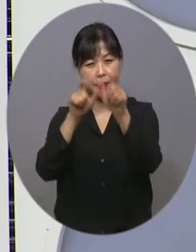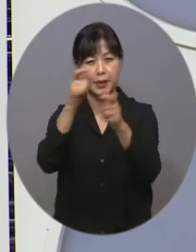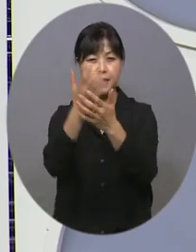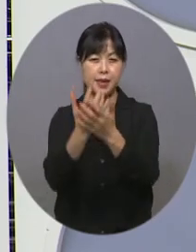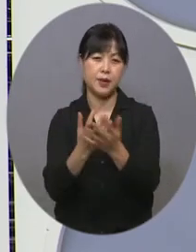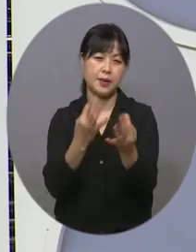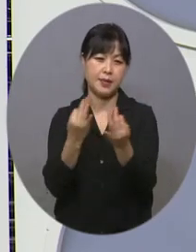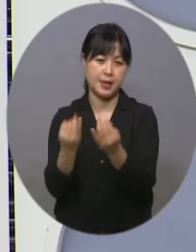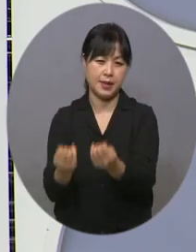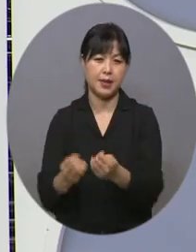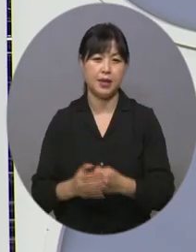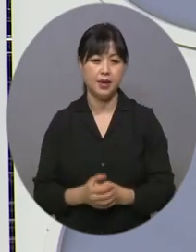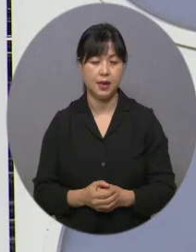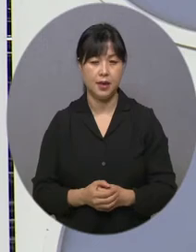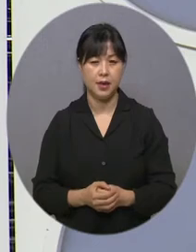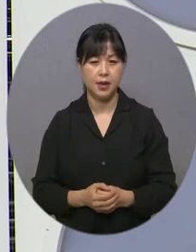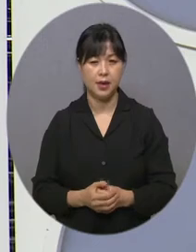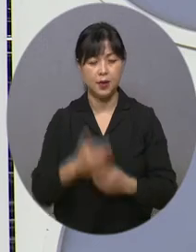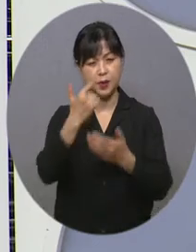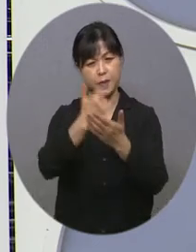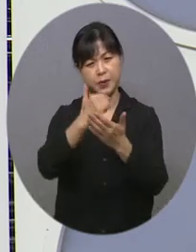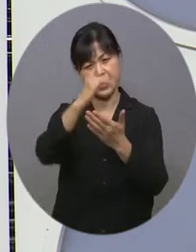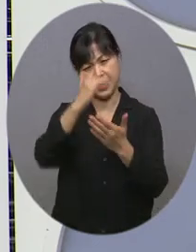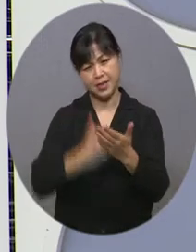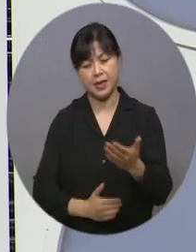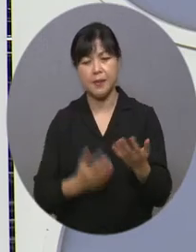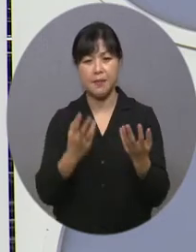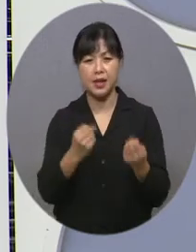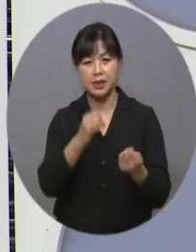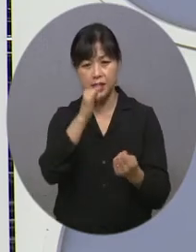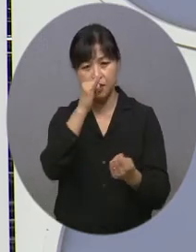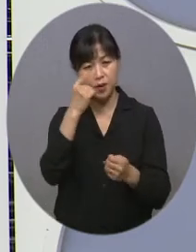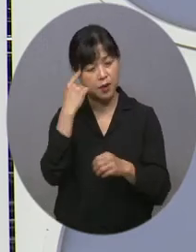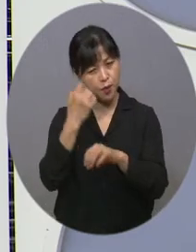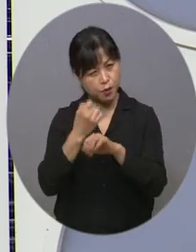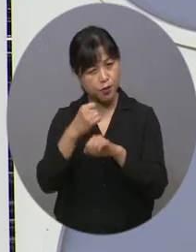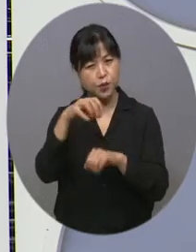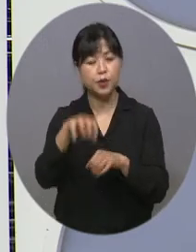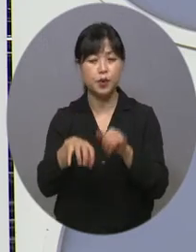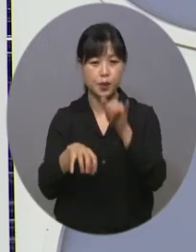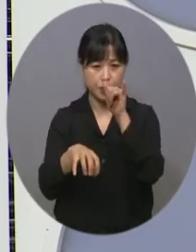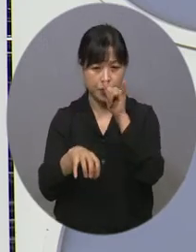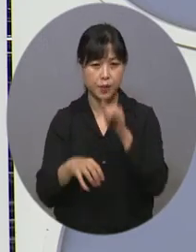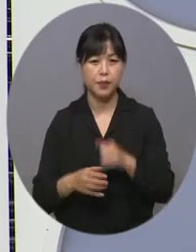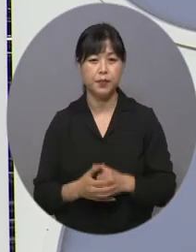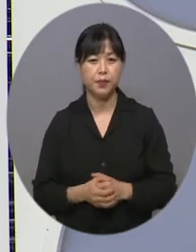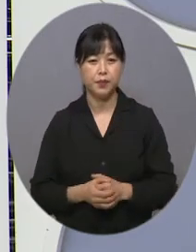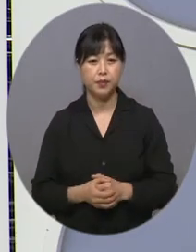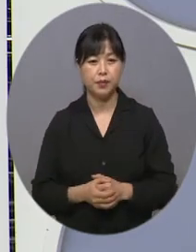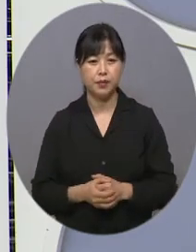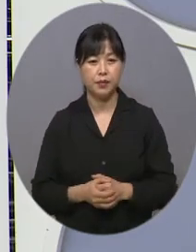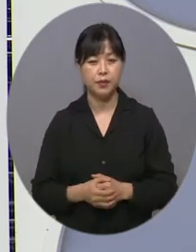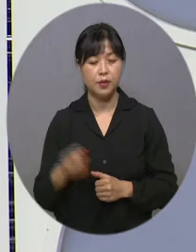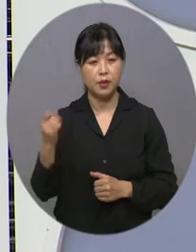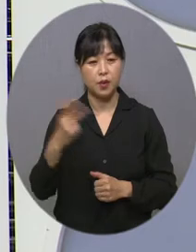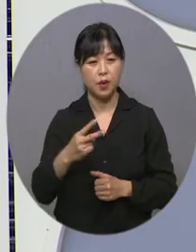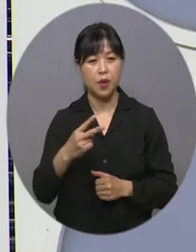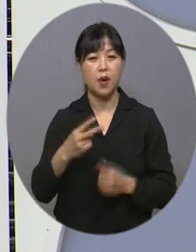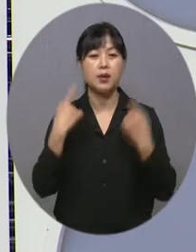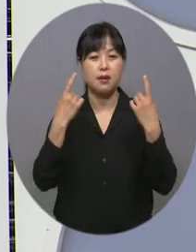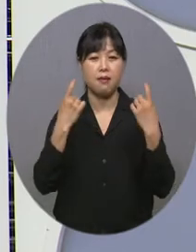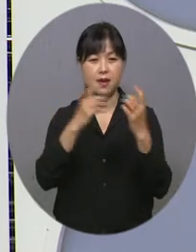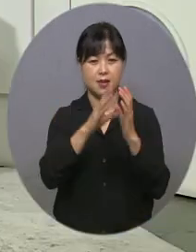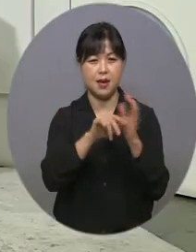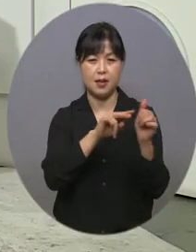자료들이 있습니다. 엄청난 그 논문집도 있고 뭐 하여간 연구서도 있고 또 일반 그 여행할 때 필요한 여러